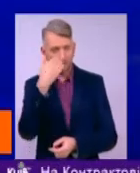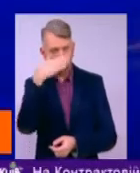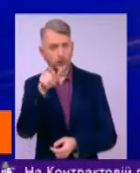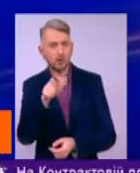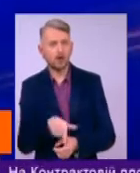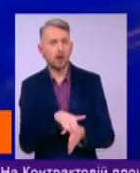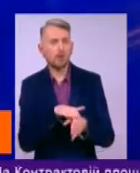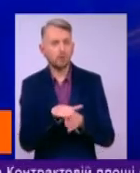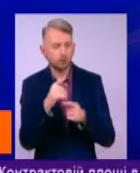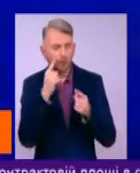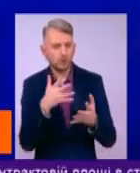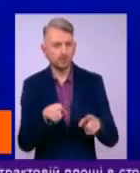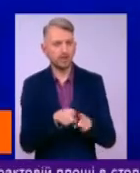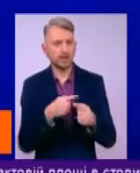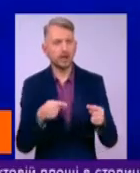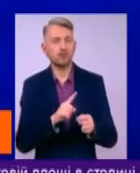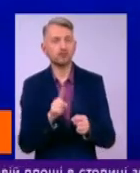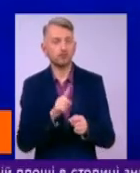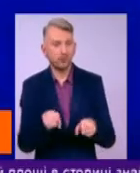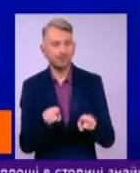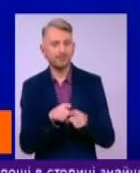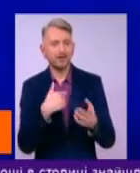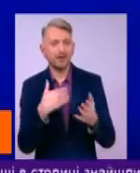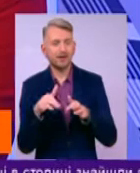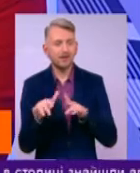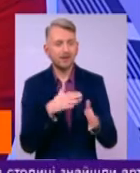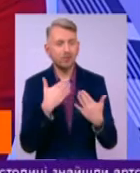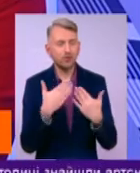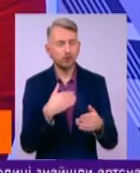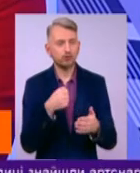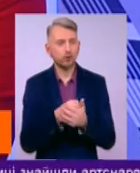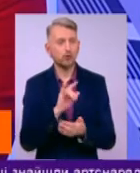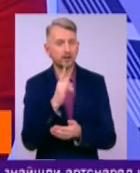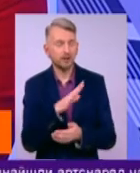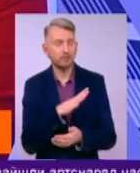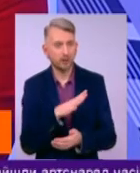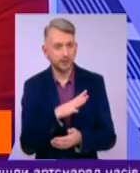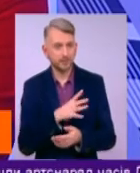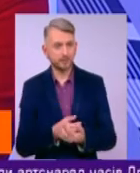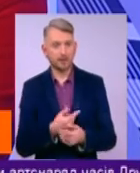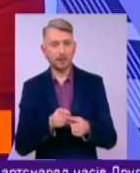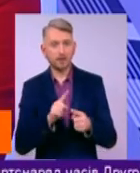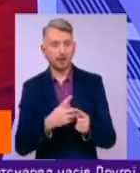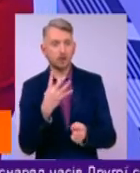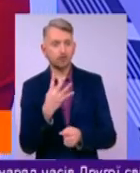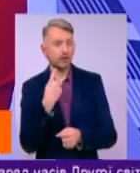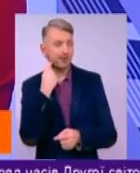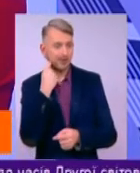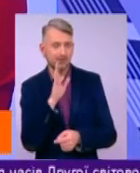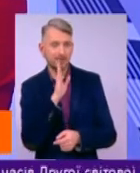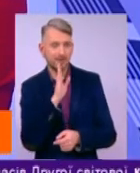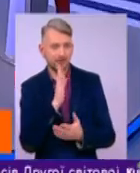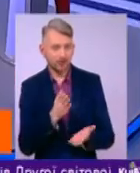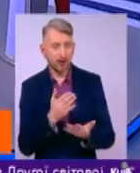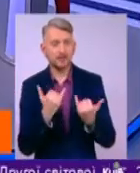людині, абсолютно очевидні такі речі, що розпусні дії по відношенню до дитини відбувалися. Це 4-річна дівчина. Угу. І